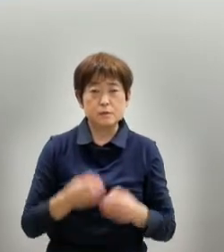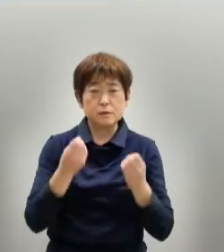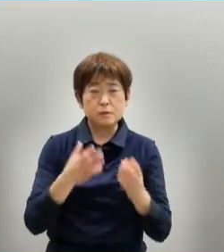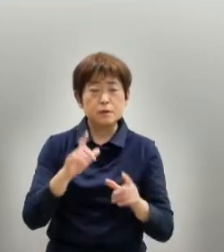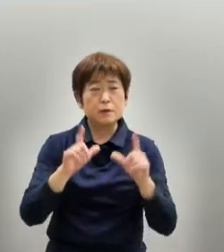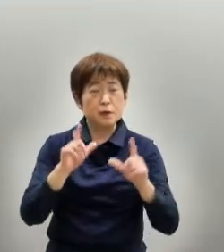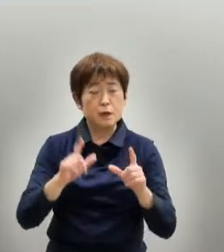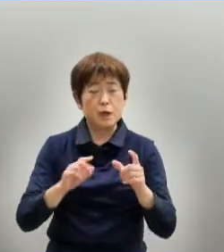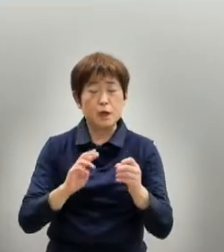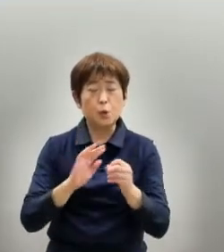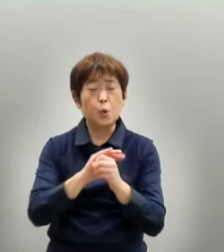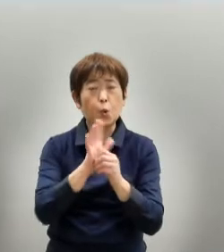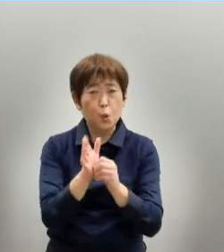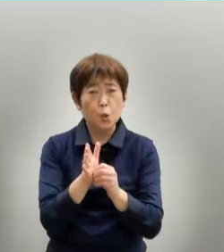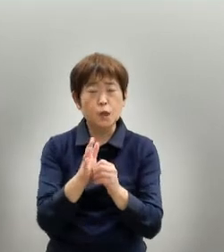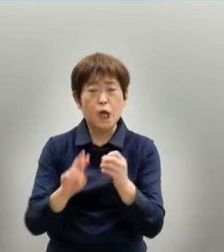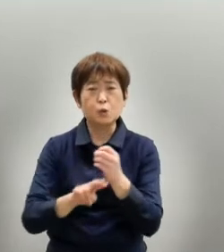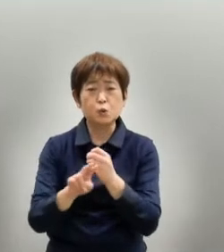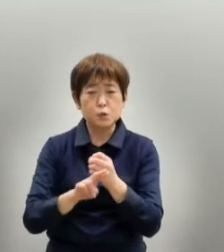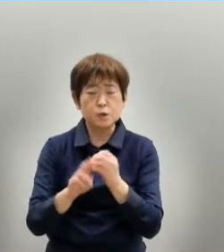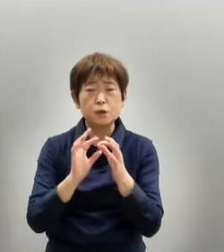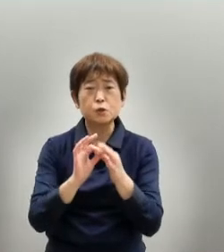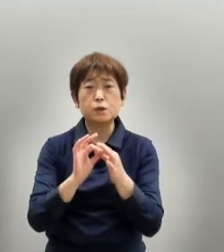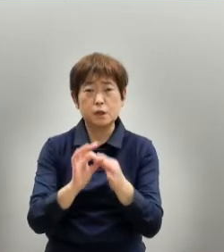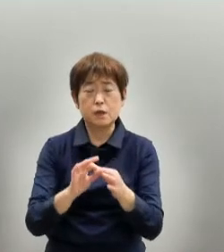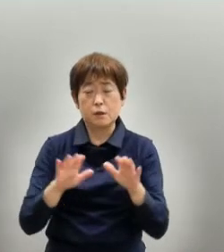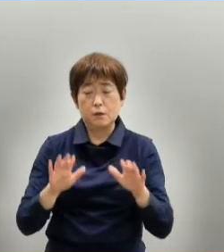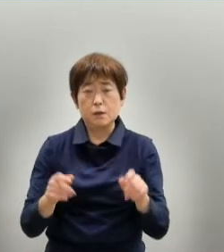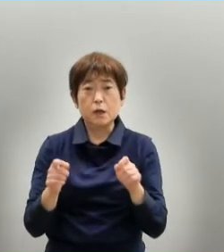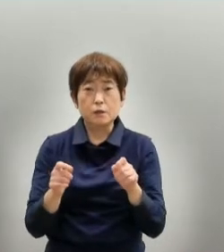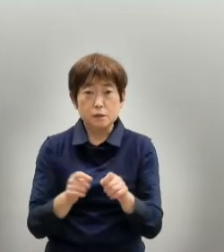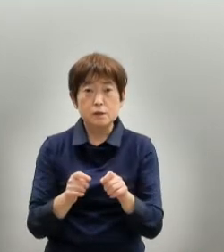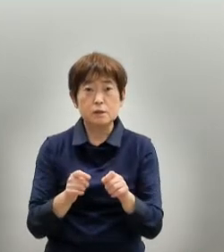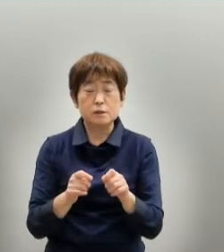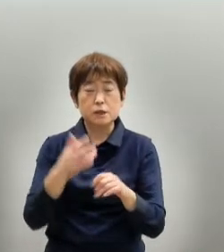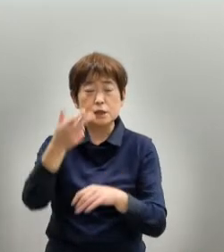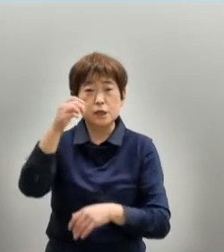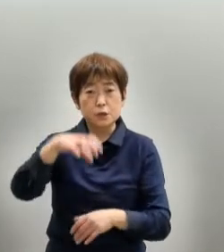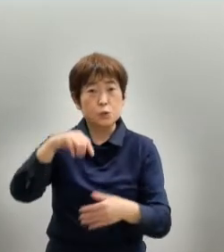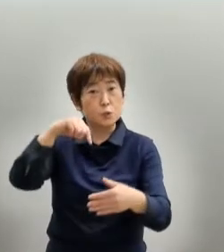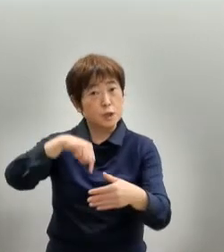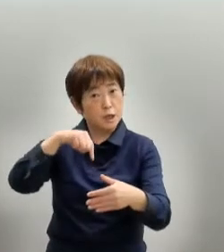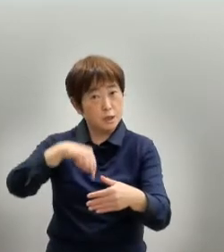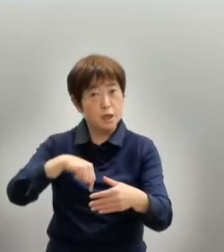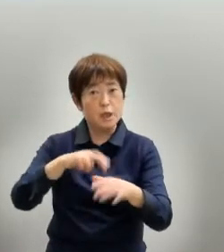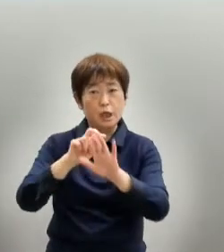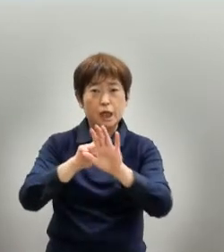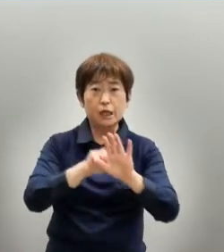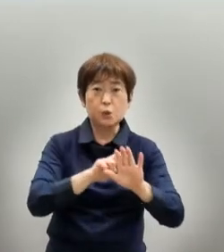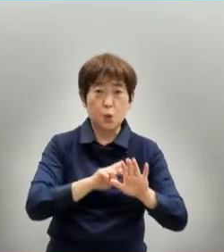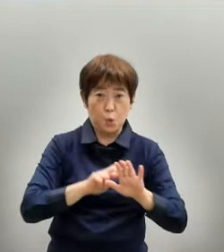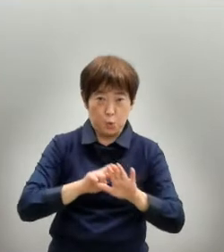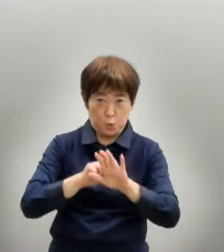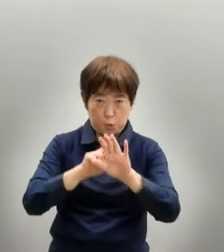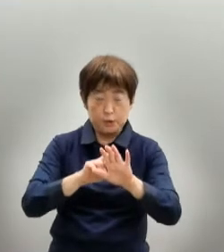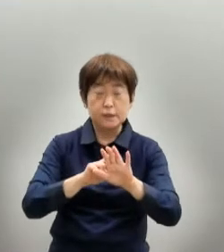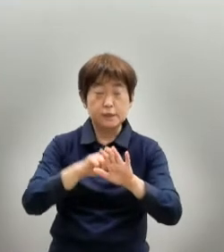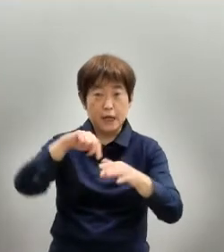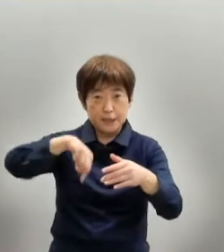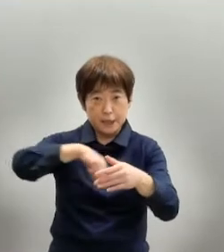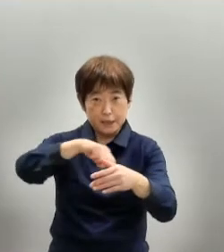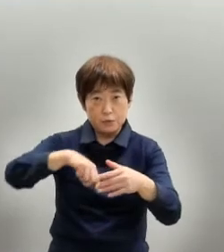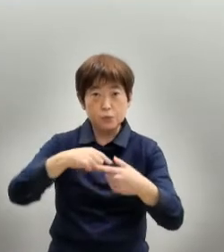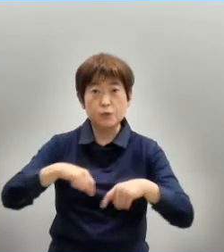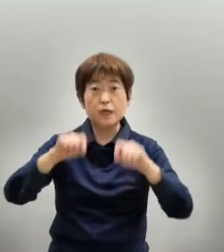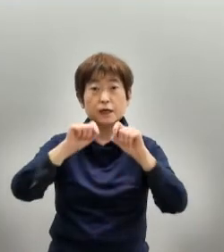新型コロナウイルスに関しまして、最近のですね、町内で検討させていただきました情報につきまして、ご説明